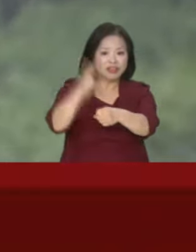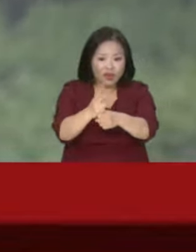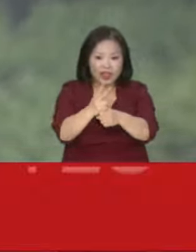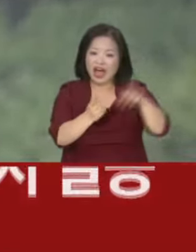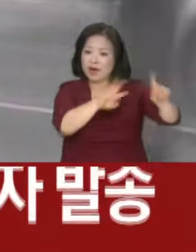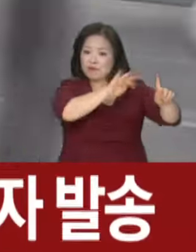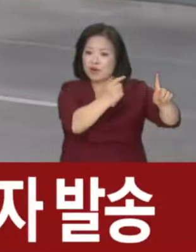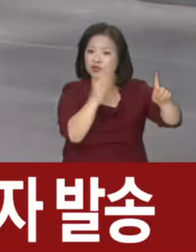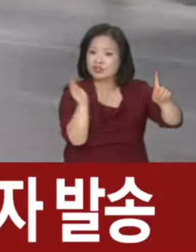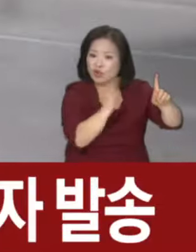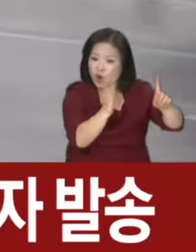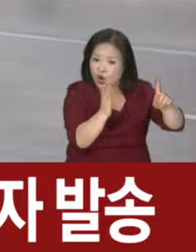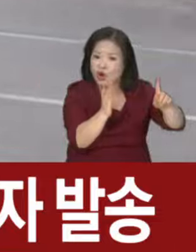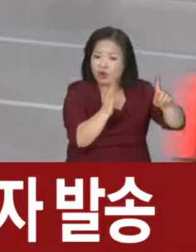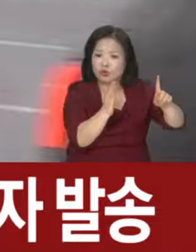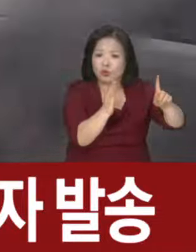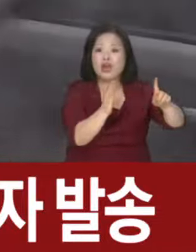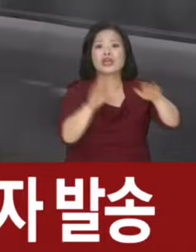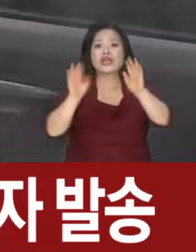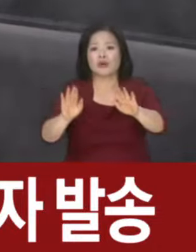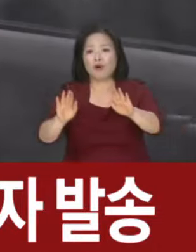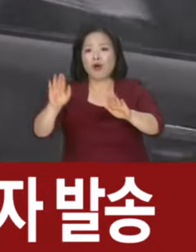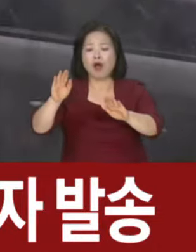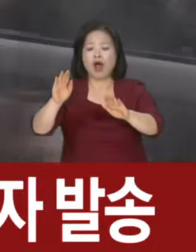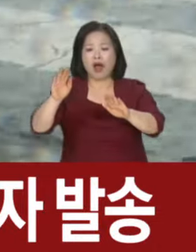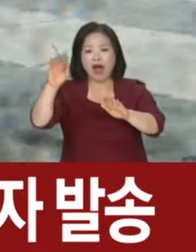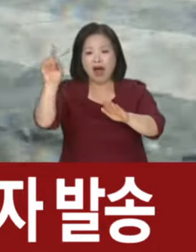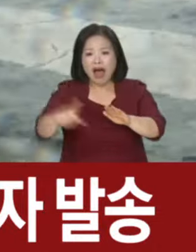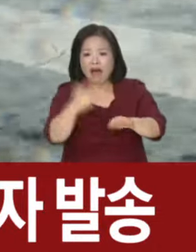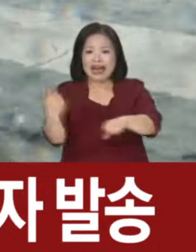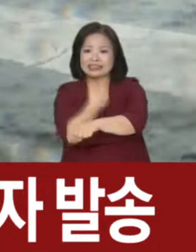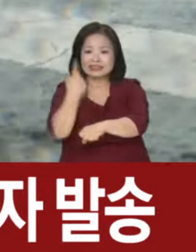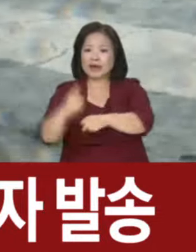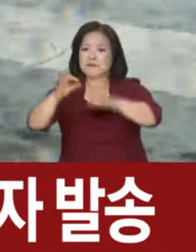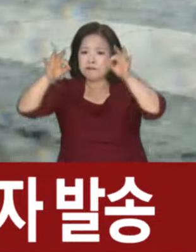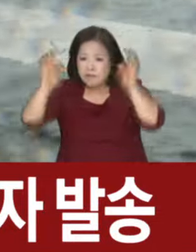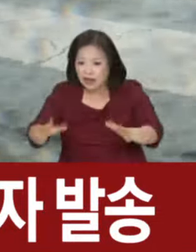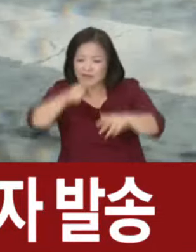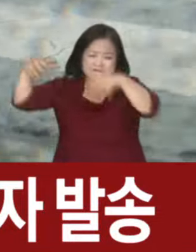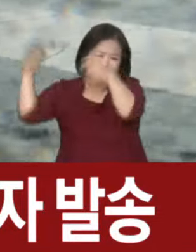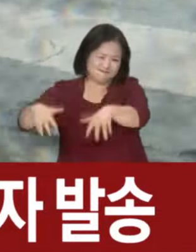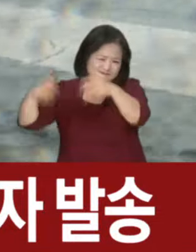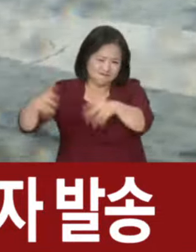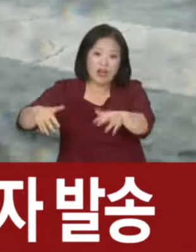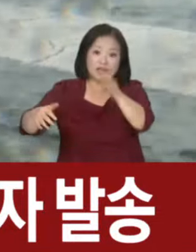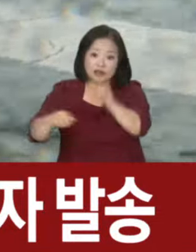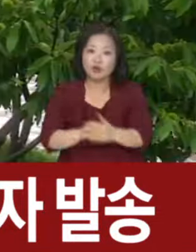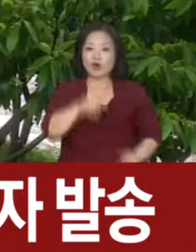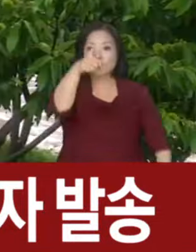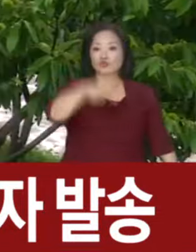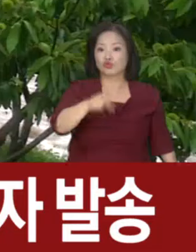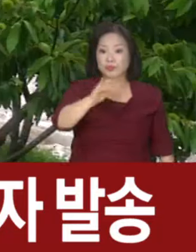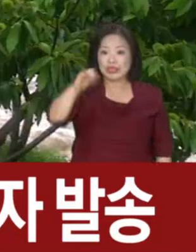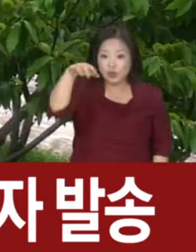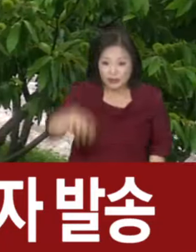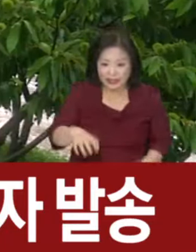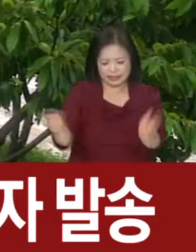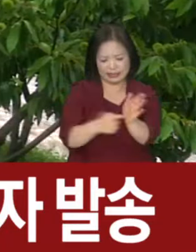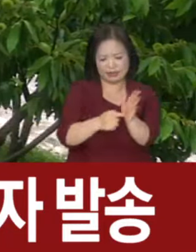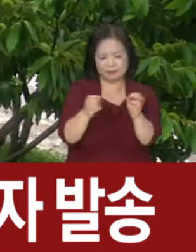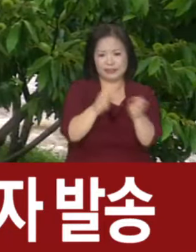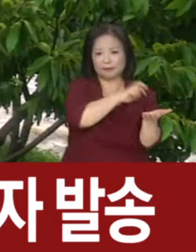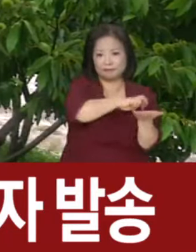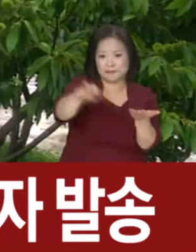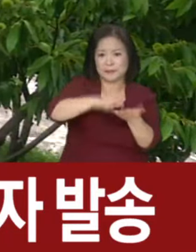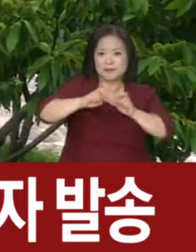나타날 법한 폭우가 몰아서 온 겁니다. 경북 안동과 영양, 김천과 구미에는 호우 긴급재난 문자도